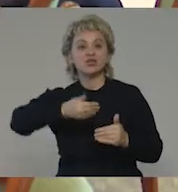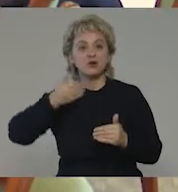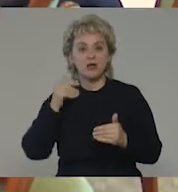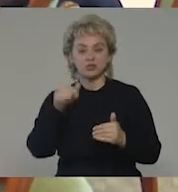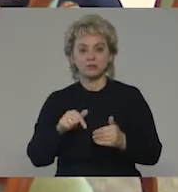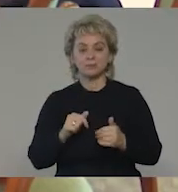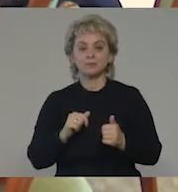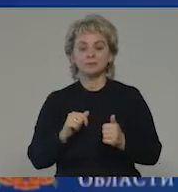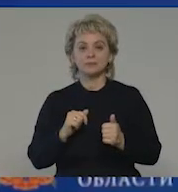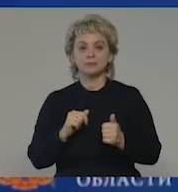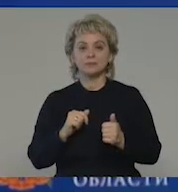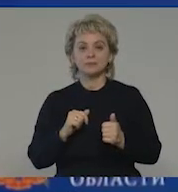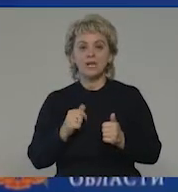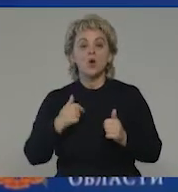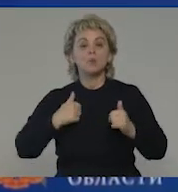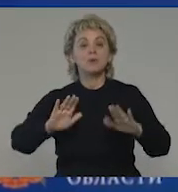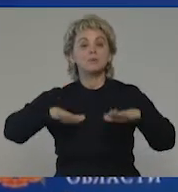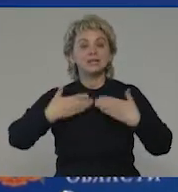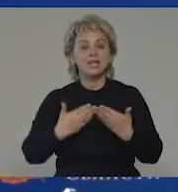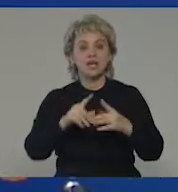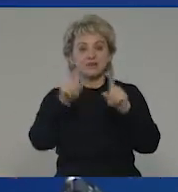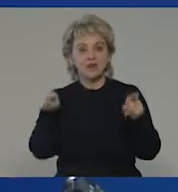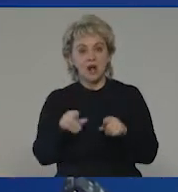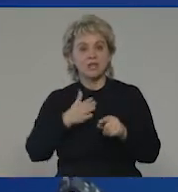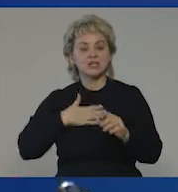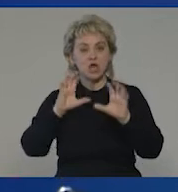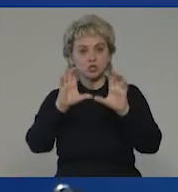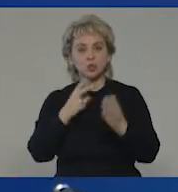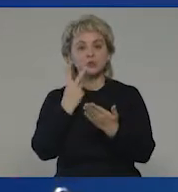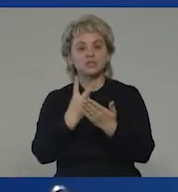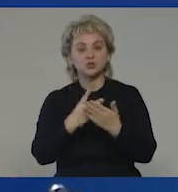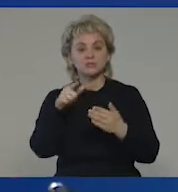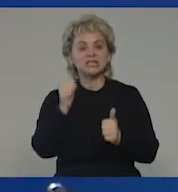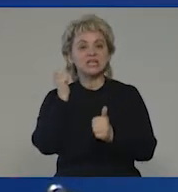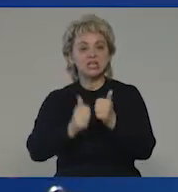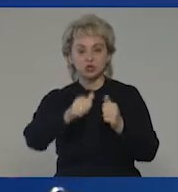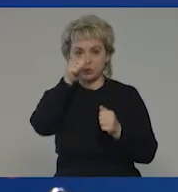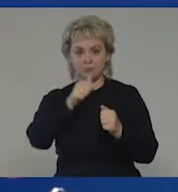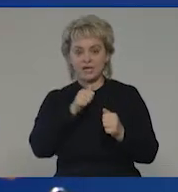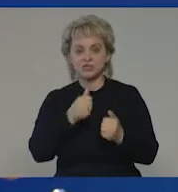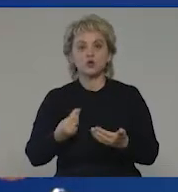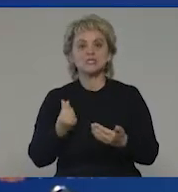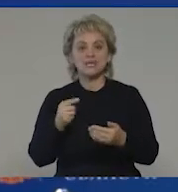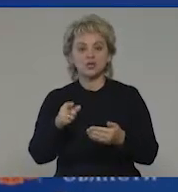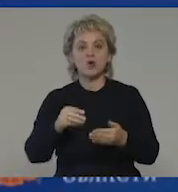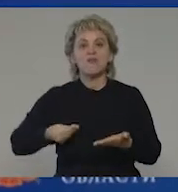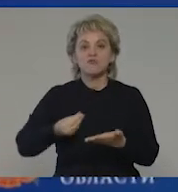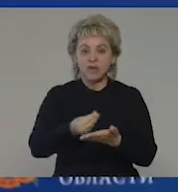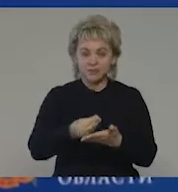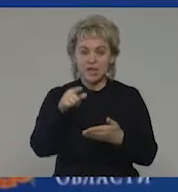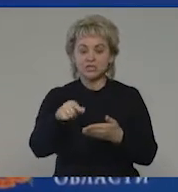раньше. Мы предлагаем в рамках нашего закона предусмотреть ежемесячную денежную